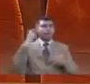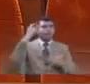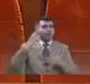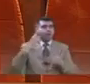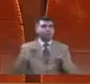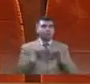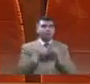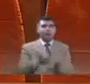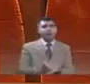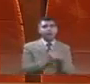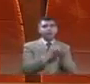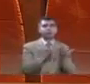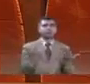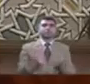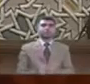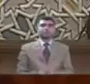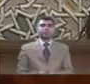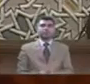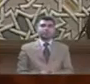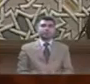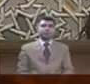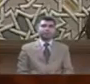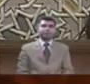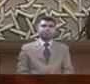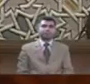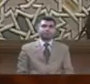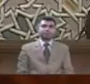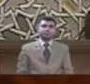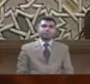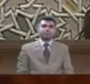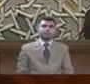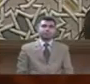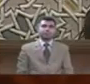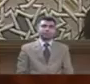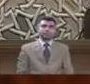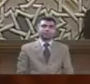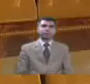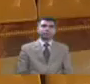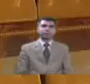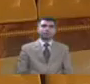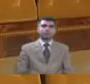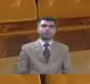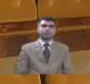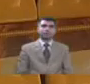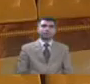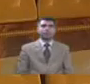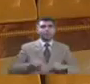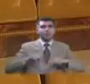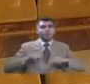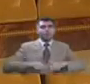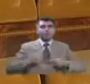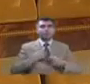في الداخل، وشكرا. شكرا السيد الوزير، تفضلوا سيدنا المحترم للتعقيب. السيد الوزير